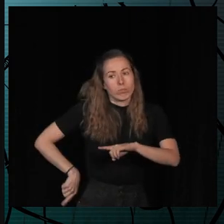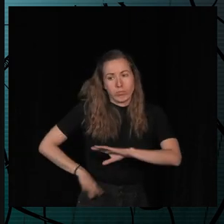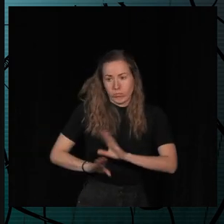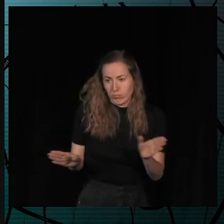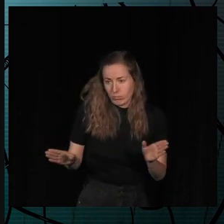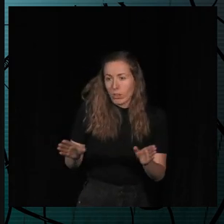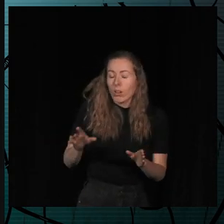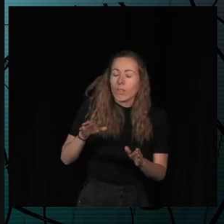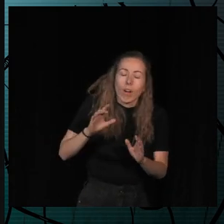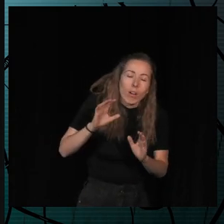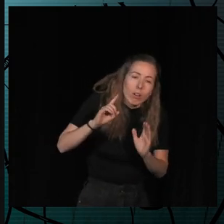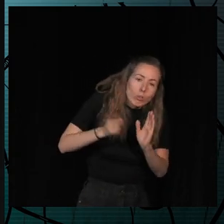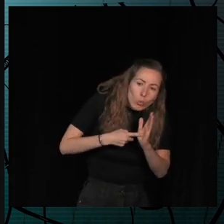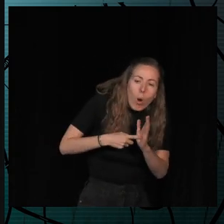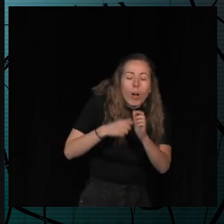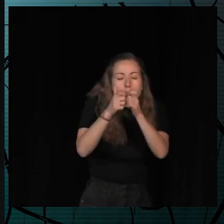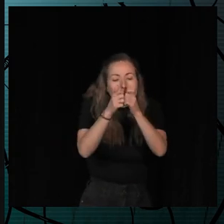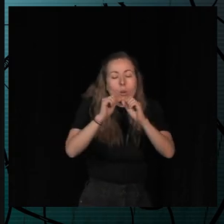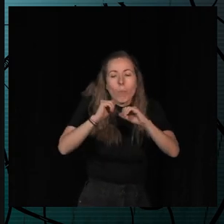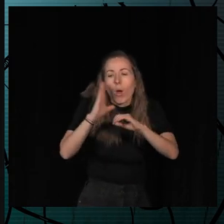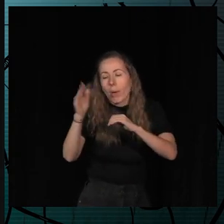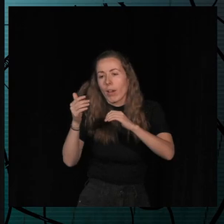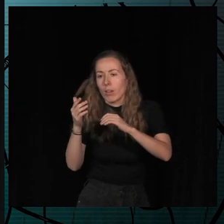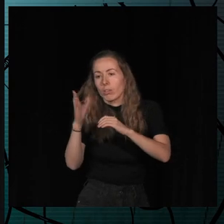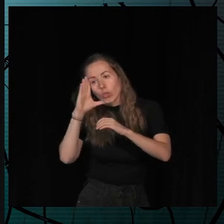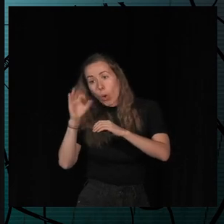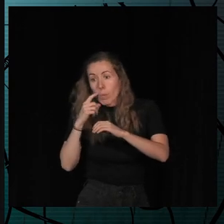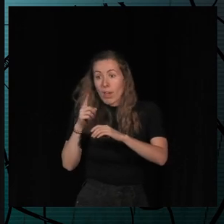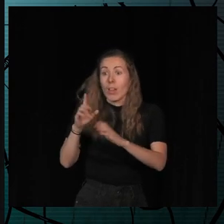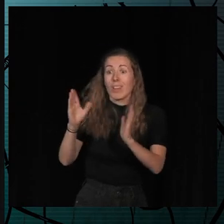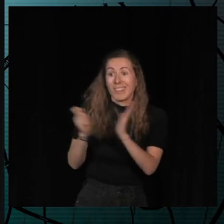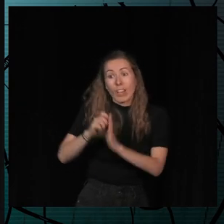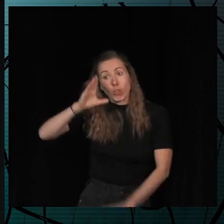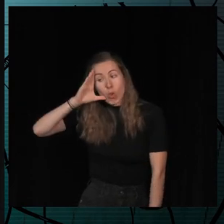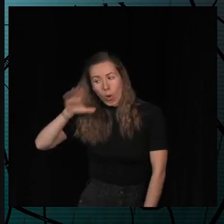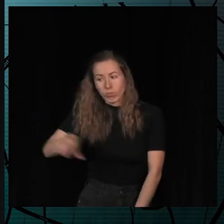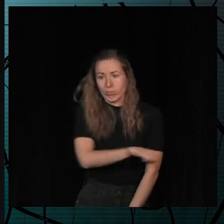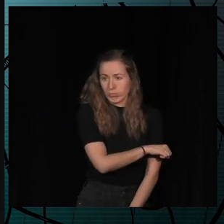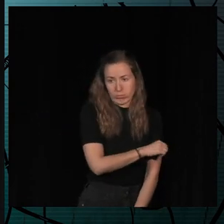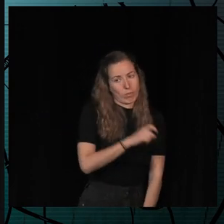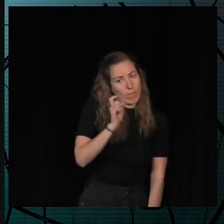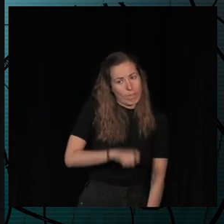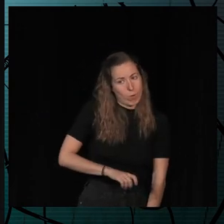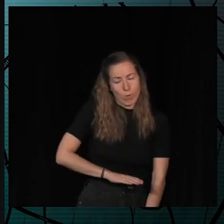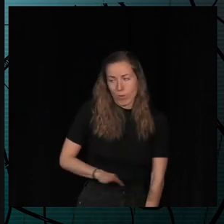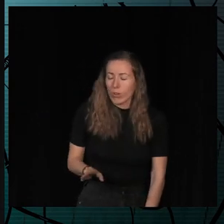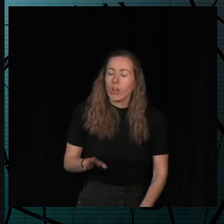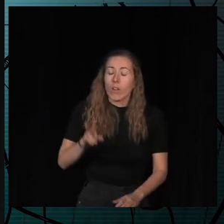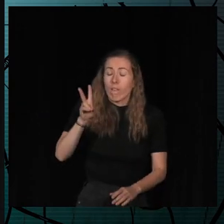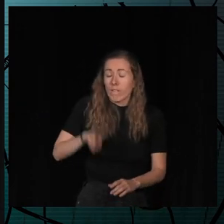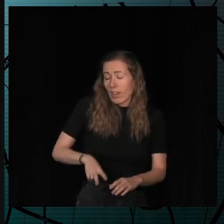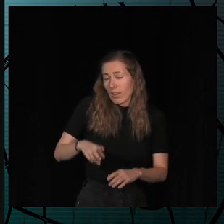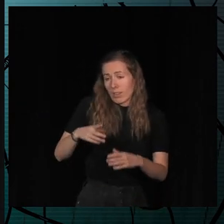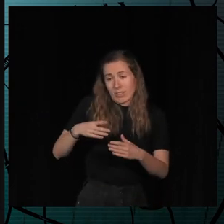mettre dans sa chambre pour jouer avant d'aller dormir mais jamais de smartphone dans la chambre pendant le sommeil si vous voulez le les finalement les règles